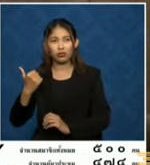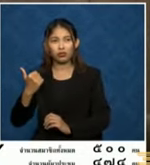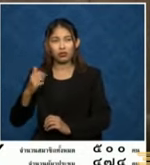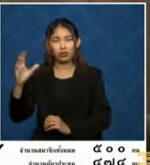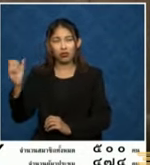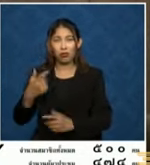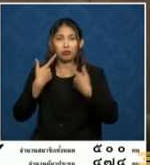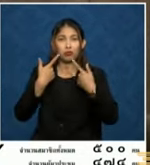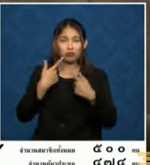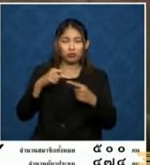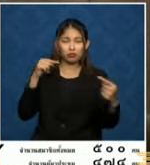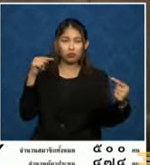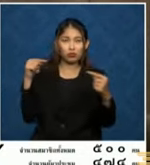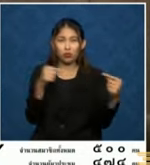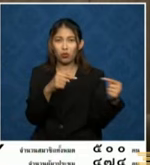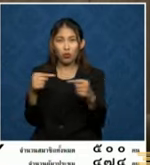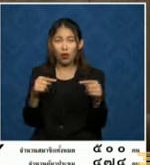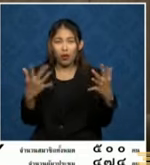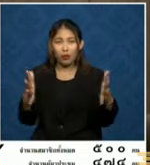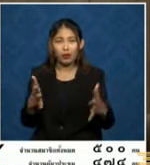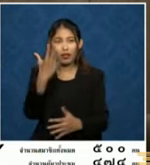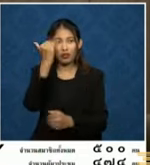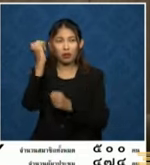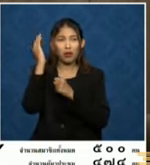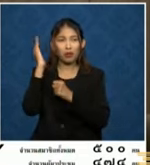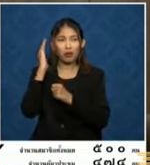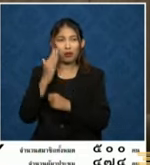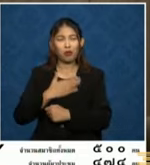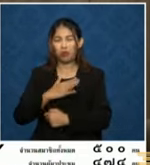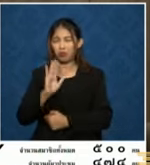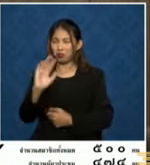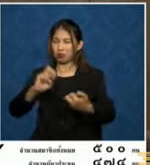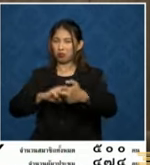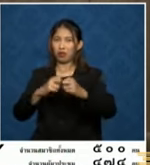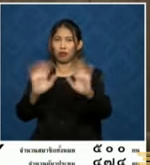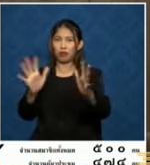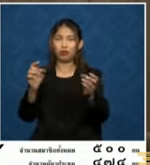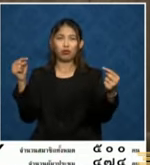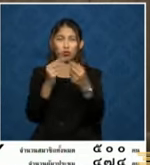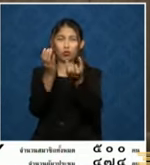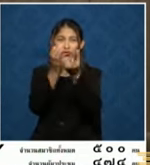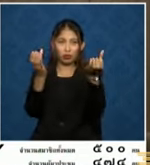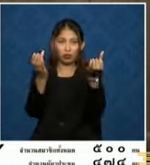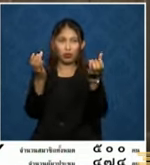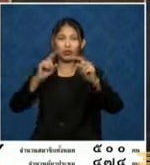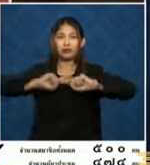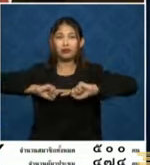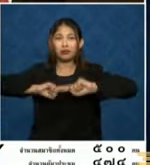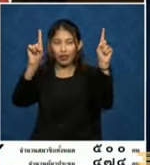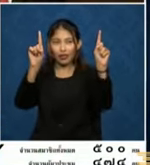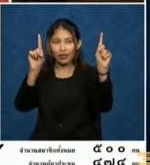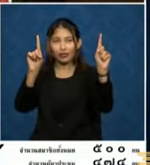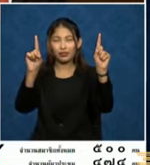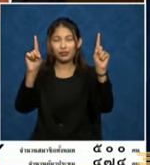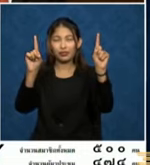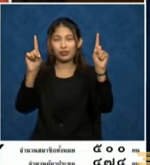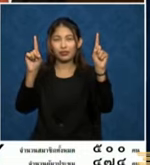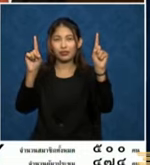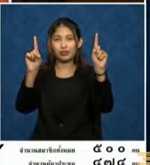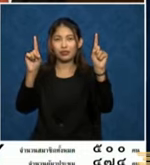อบโต้กับผู้ที่กำลังจะอภิปรายผมไม่ขัดข้องครับเรื่องรัฐธรรมนูญผมไม่ขัดข้องเลยแต่